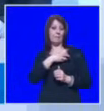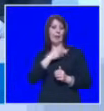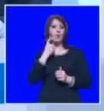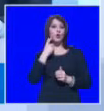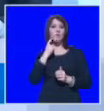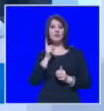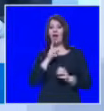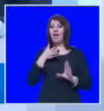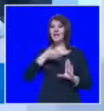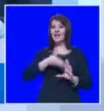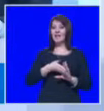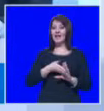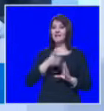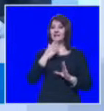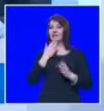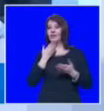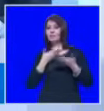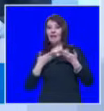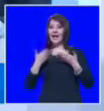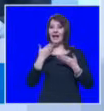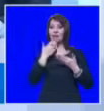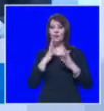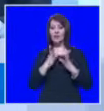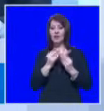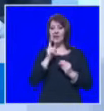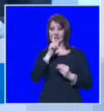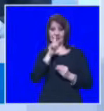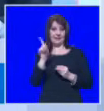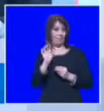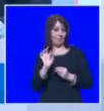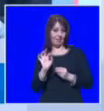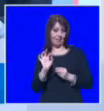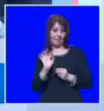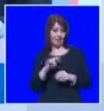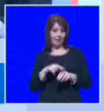този разговор заедно с вас. За момента. Как ще го убедите?